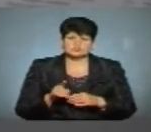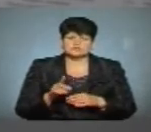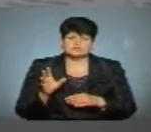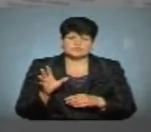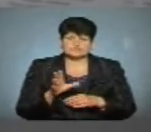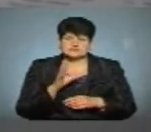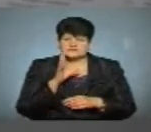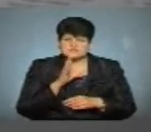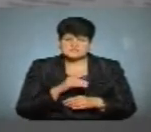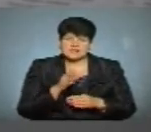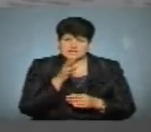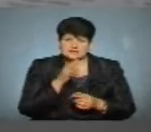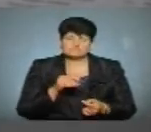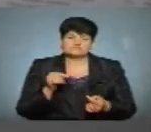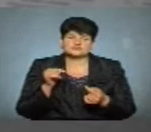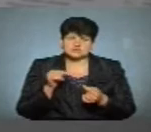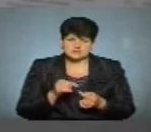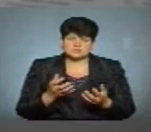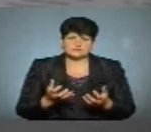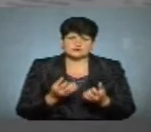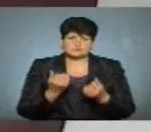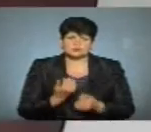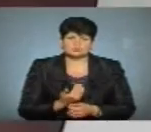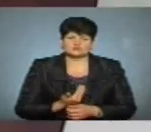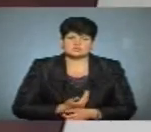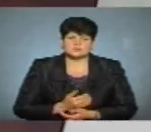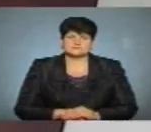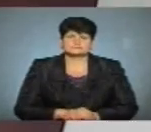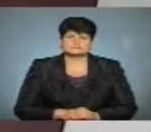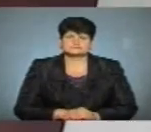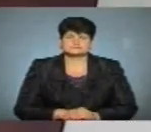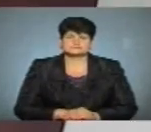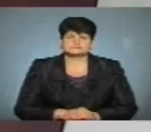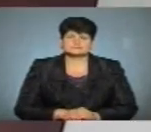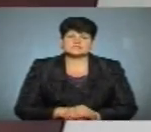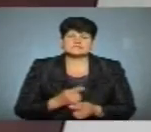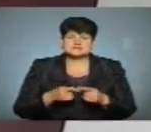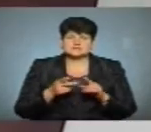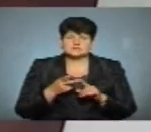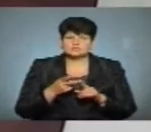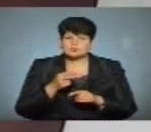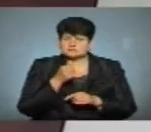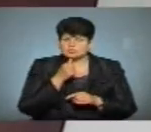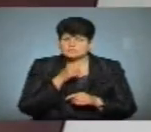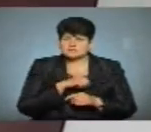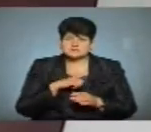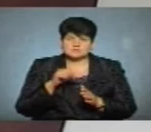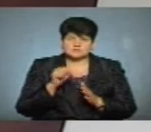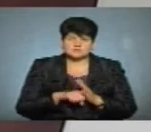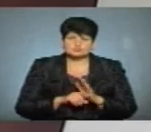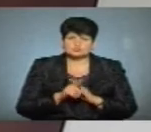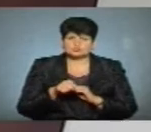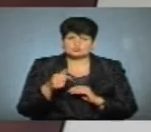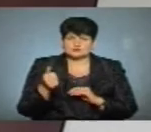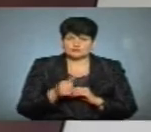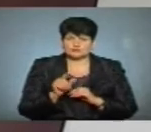всі встигли вчасно, так би мовити, врятувати йому життя. Нагадаю, це друга спроба самогубства з початку цього